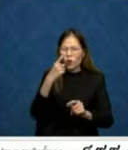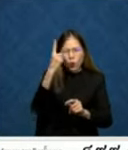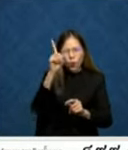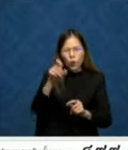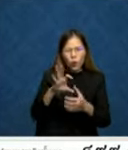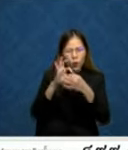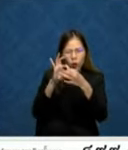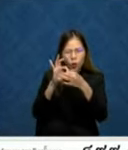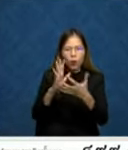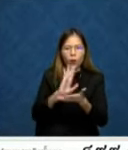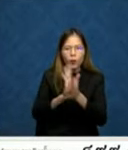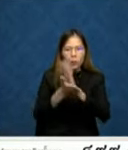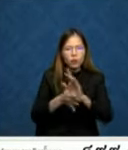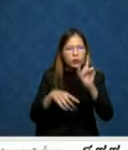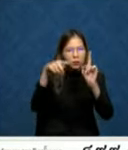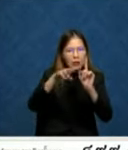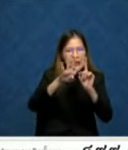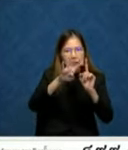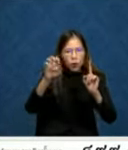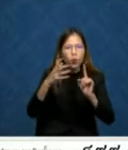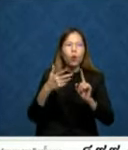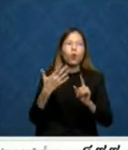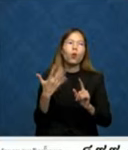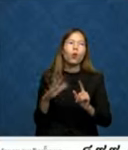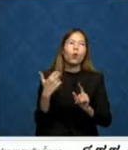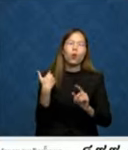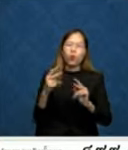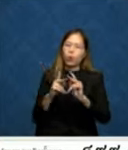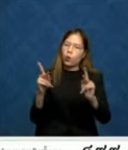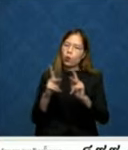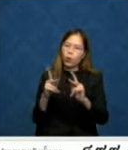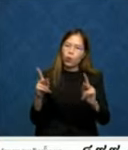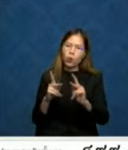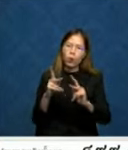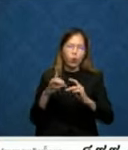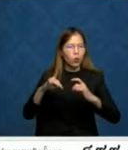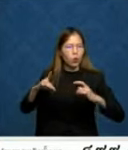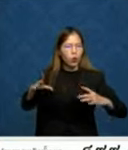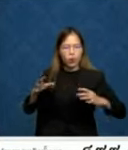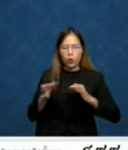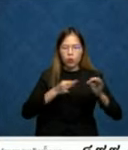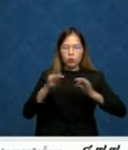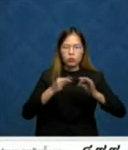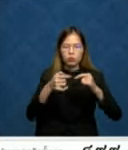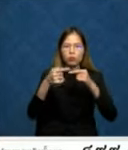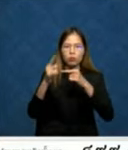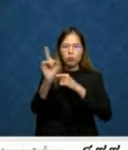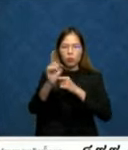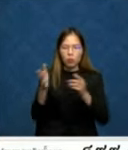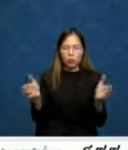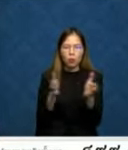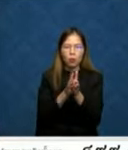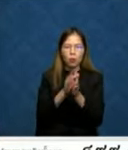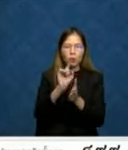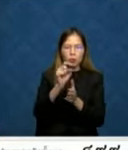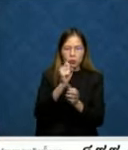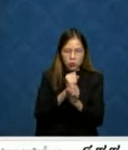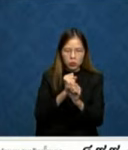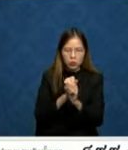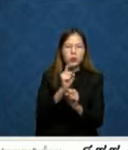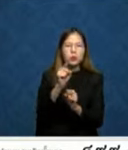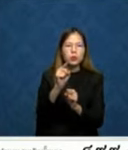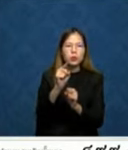แปลงไปถึง 1,400 กรรมการกขค. 3คนที่คัดค้านการรวมธุรกิจอธิบายต่อว่าการรวมธุรกิจดังกล่าวมีโอกาสจะทำให้